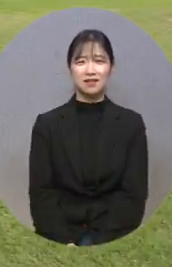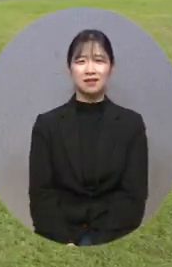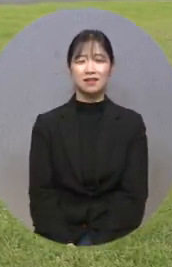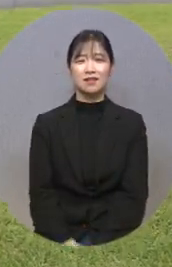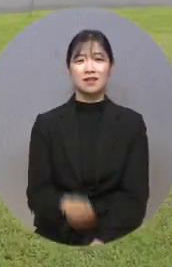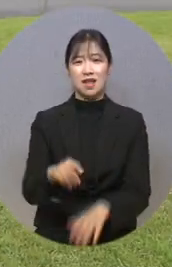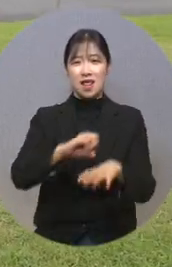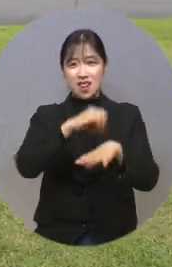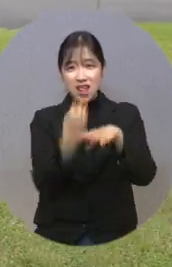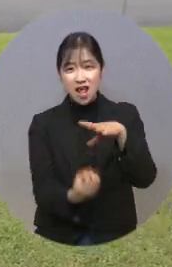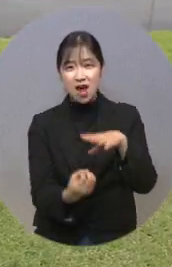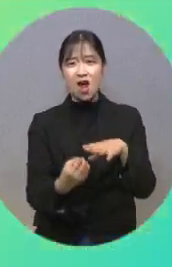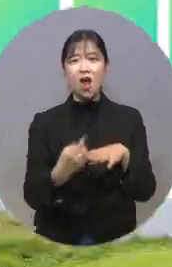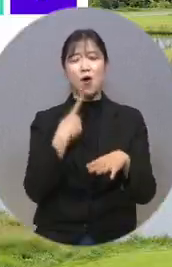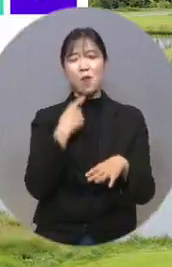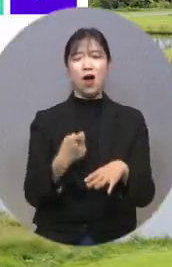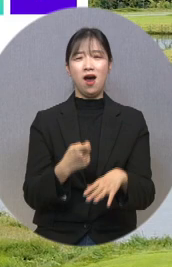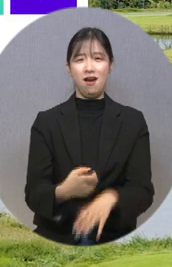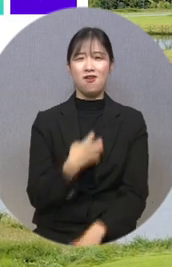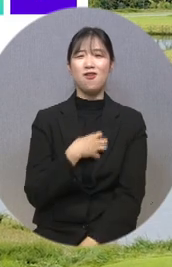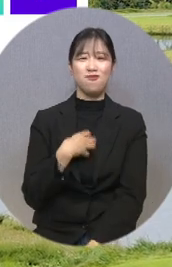들어갈까봐 조마조마했어. 야, 근데 진짜 들어간 줄 알았어.